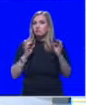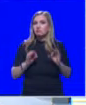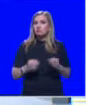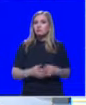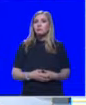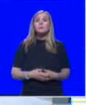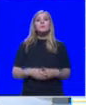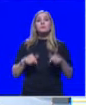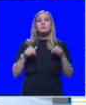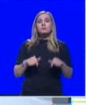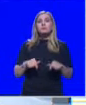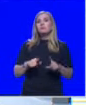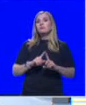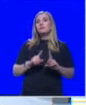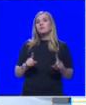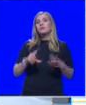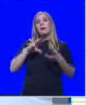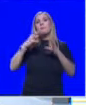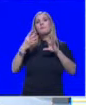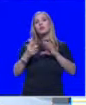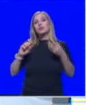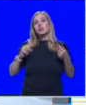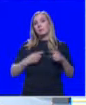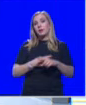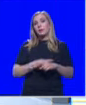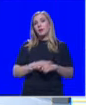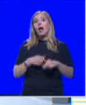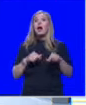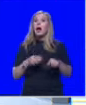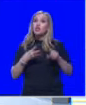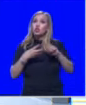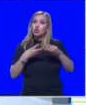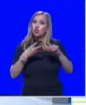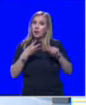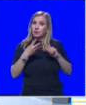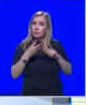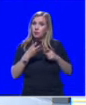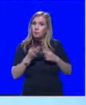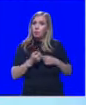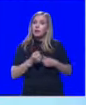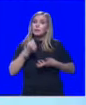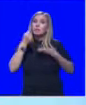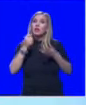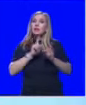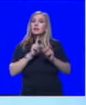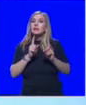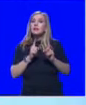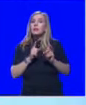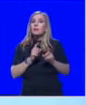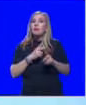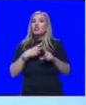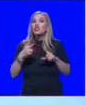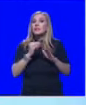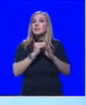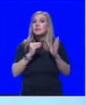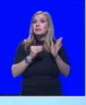всъщност има наистина политическо разминаване. Четвърти пореден бюджет не му излизат числата на господин Василев. 7-800 милиона на месец за